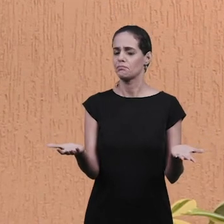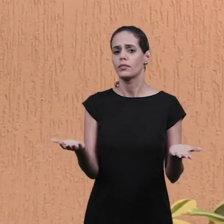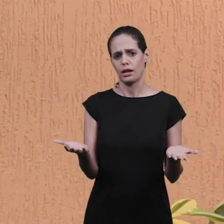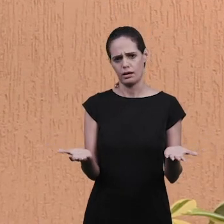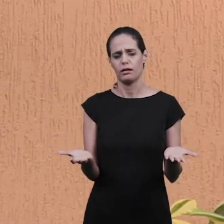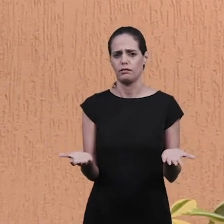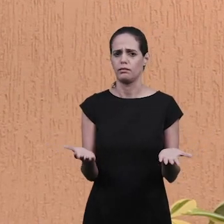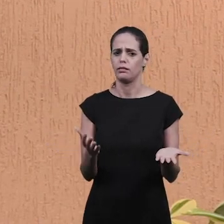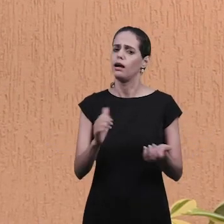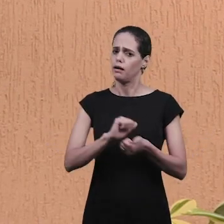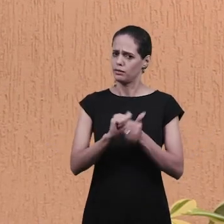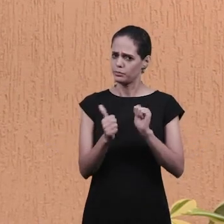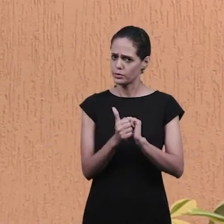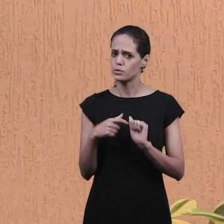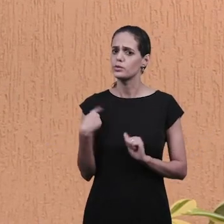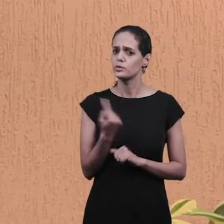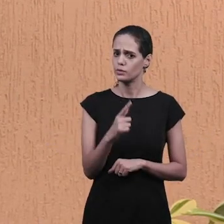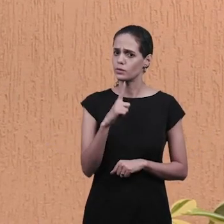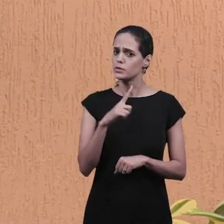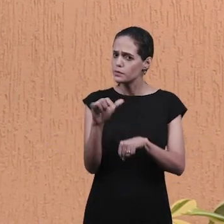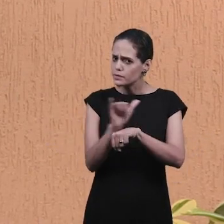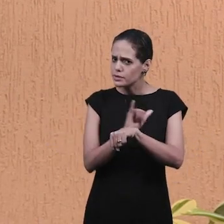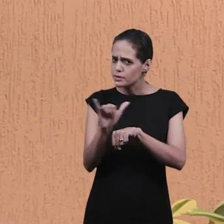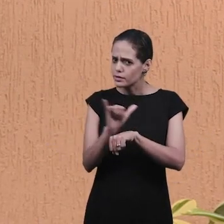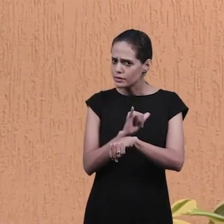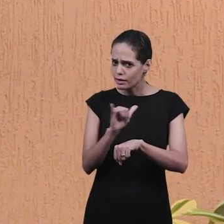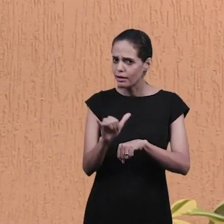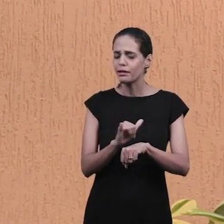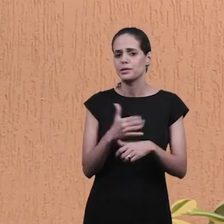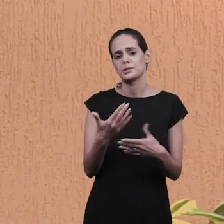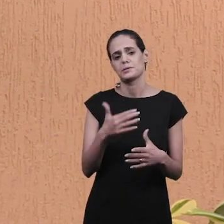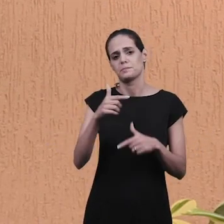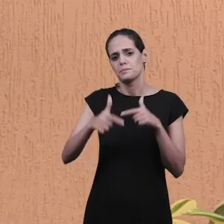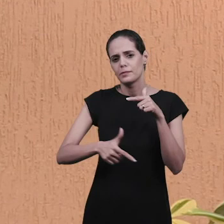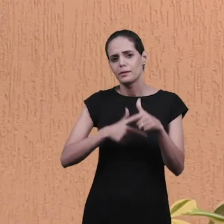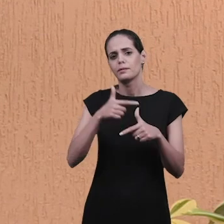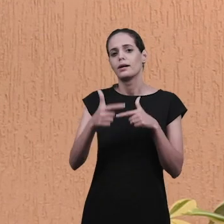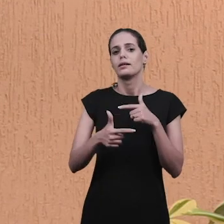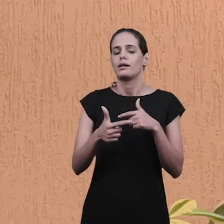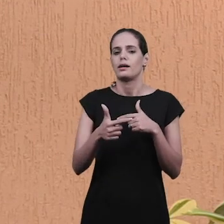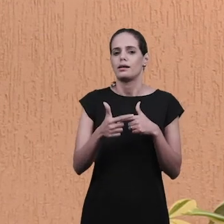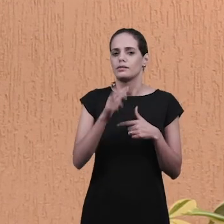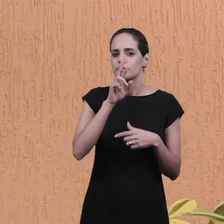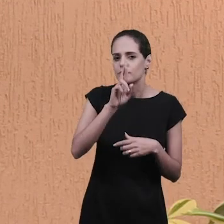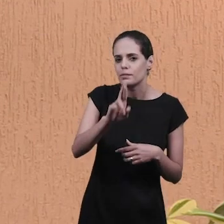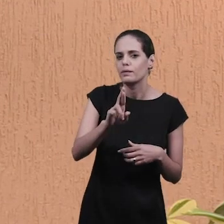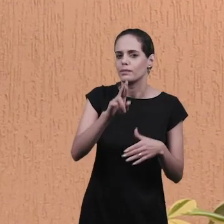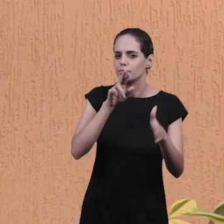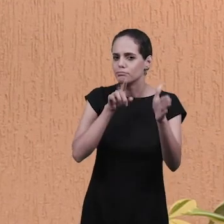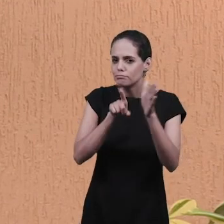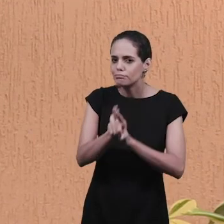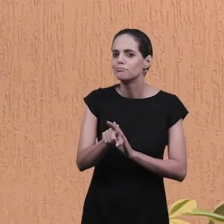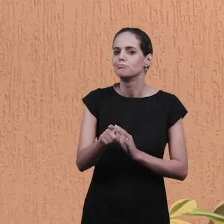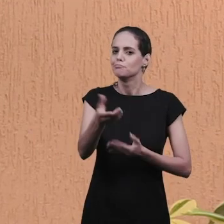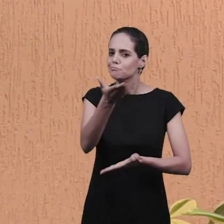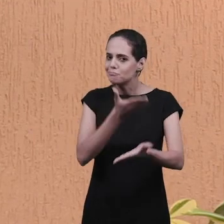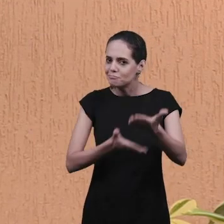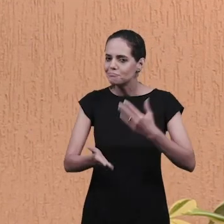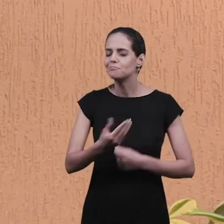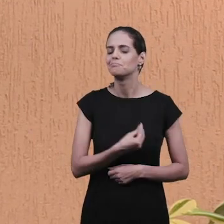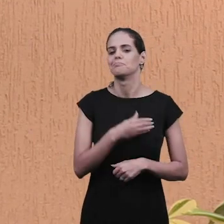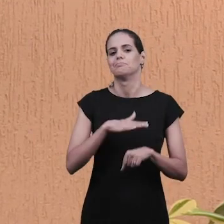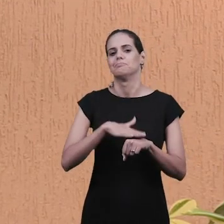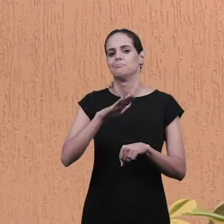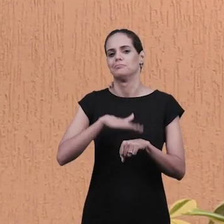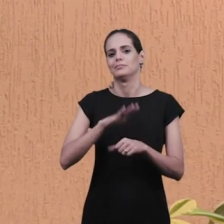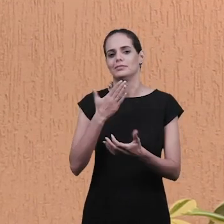Donc, ce sont des ressources que nous avons pour travailler les réponses aux questions afin qu'elles puissent participer